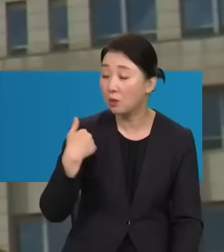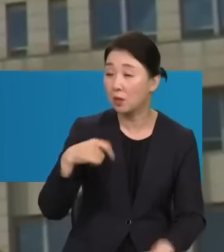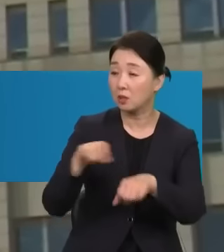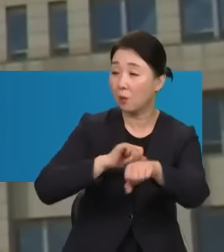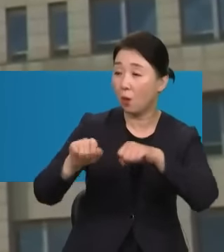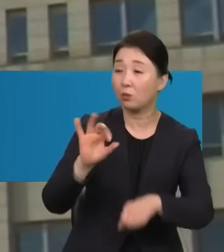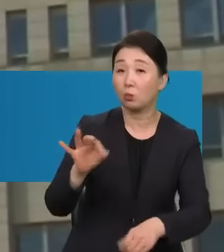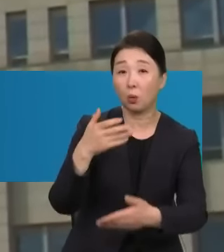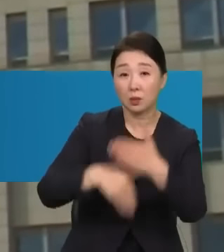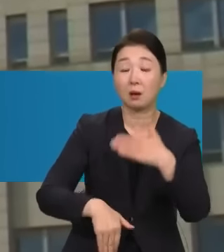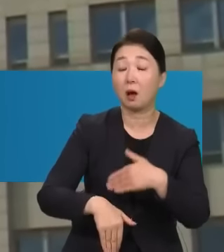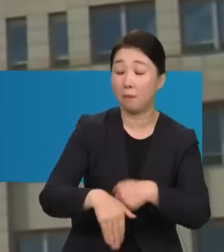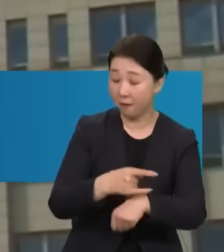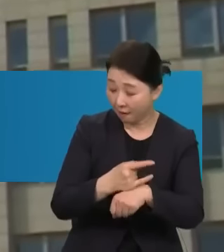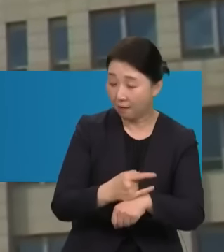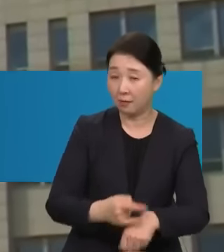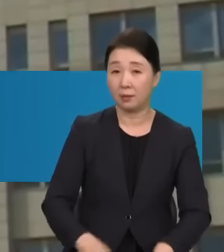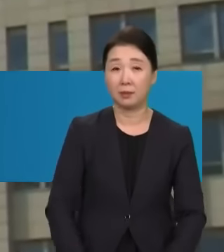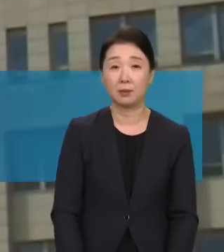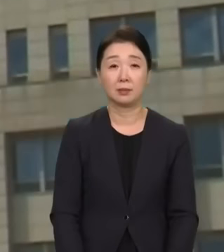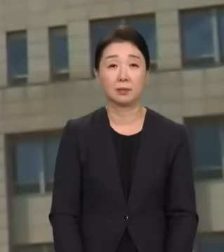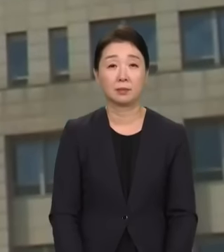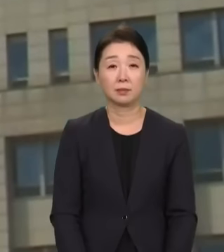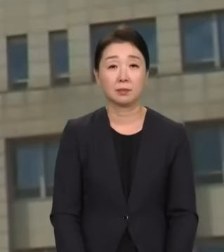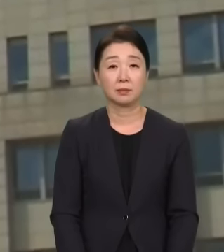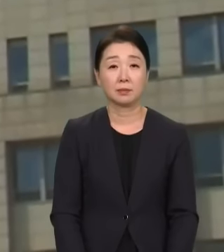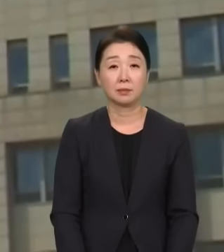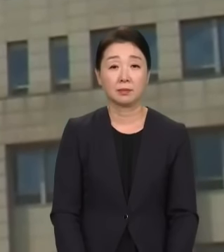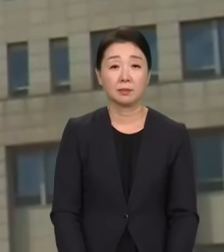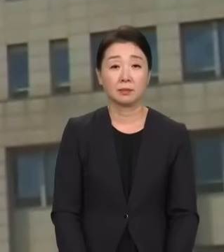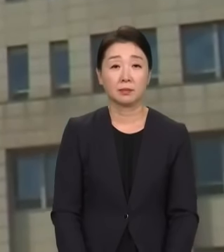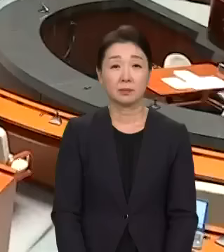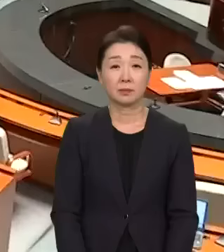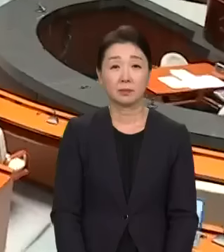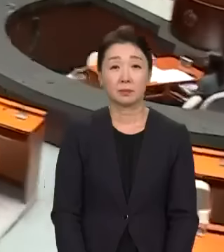특활비를 삭감한 거라고 주장하고 있습니다. 하예빈 기자입니다.